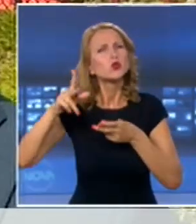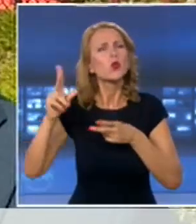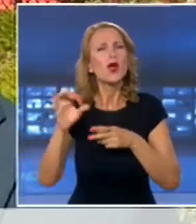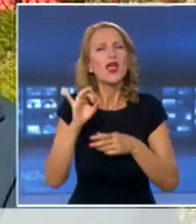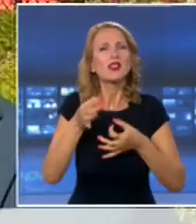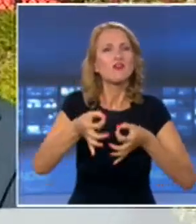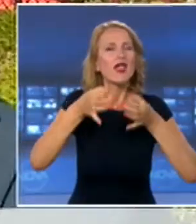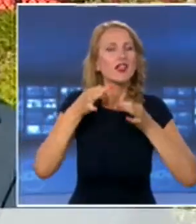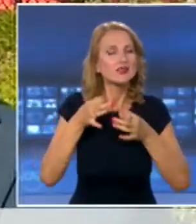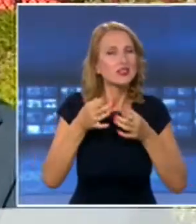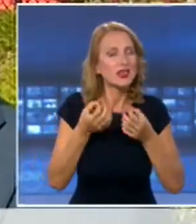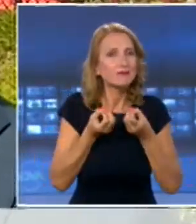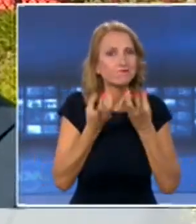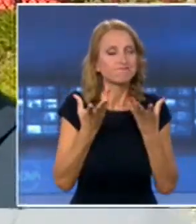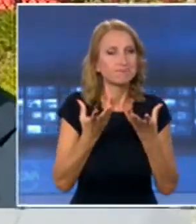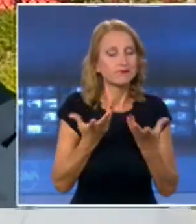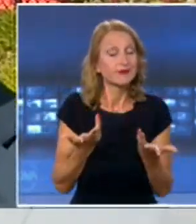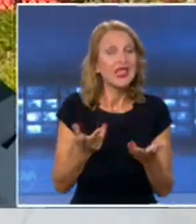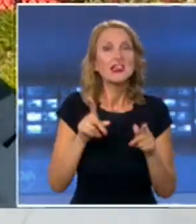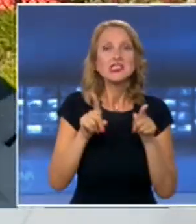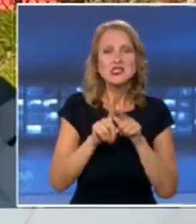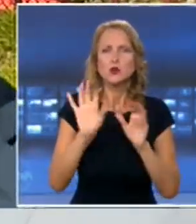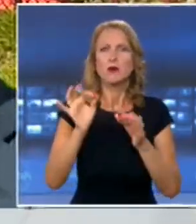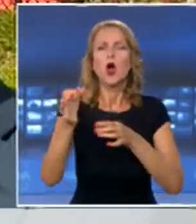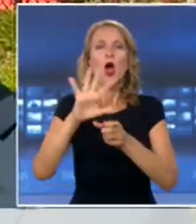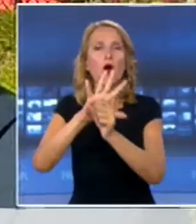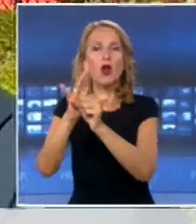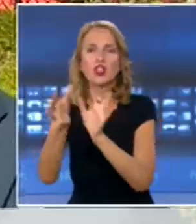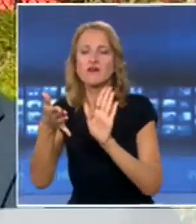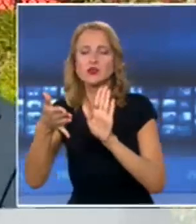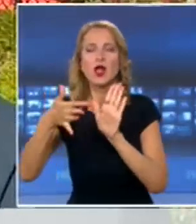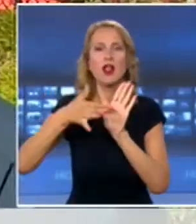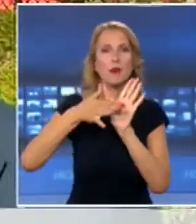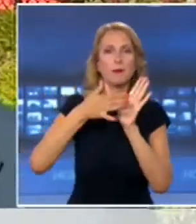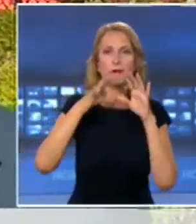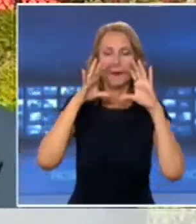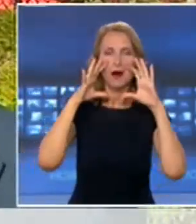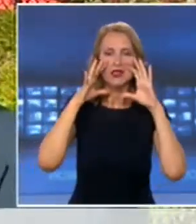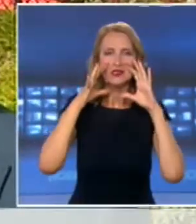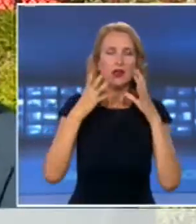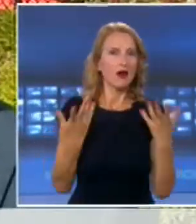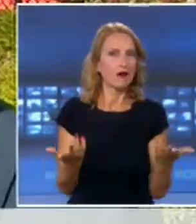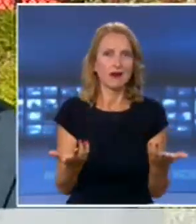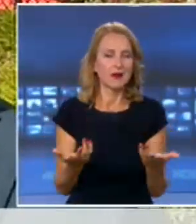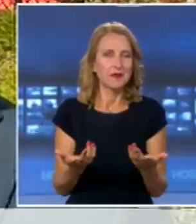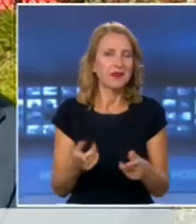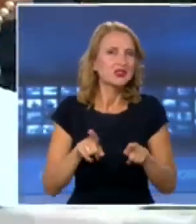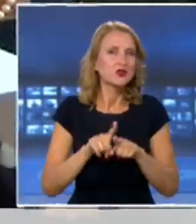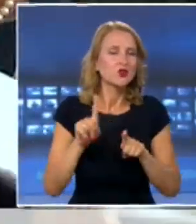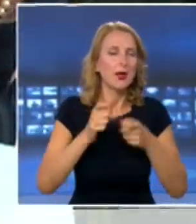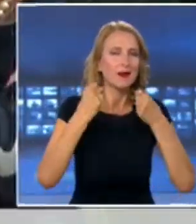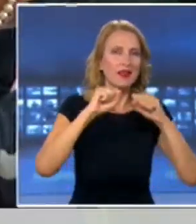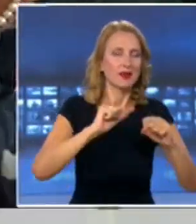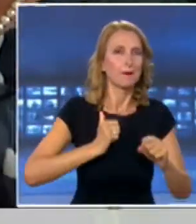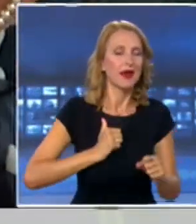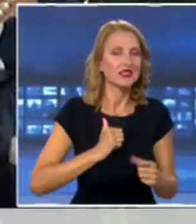и при евентуално полепване на COVID вирус, губане на протективната функция на маската. Именно